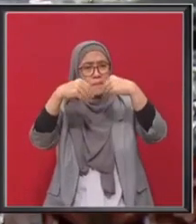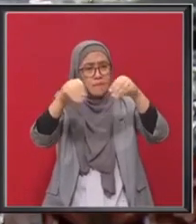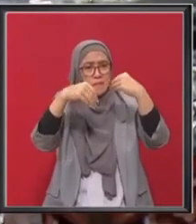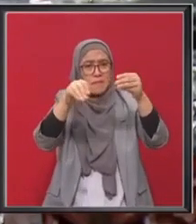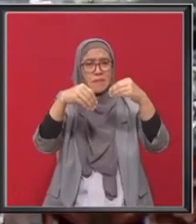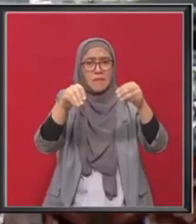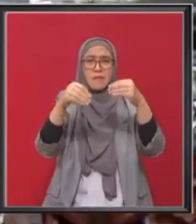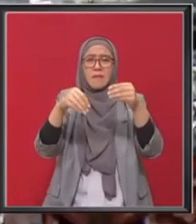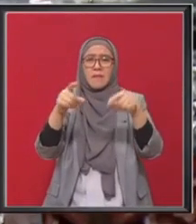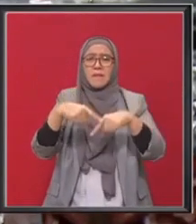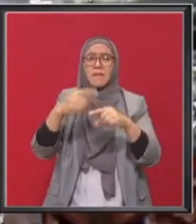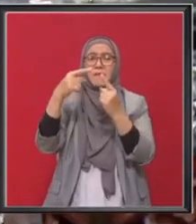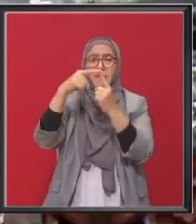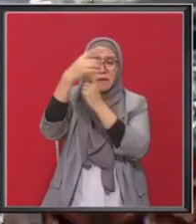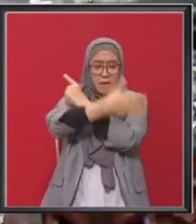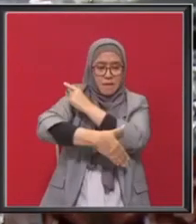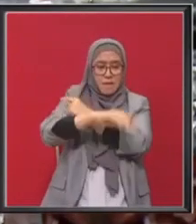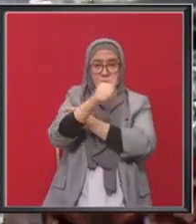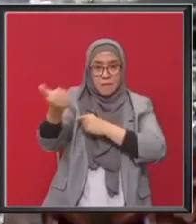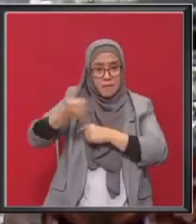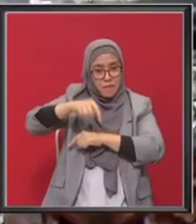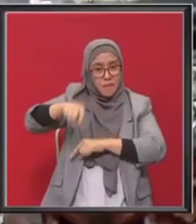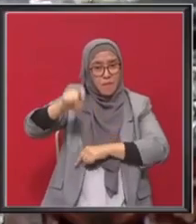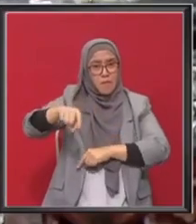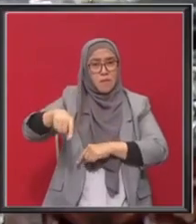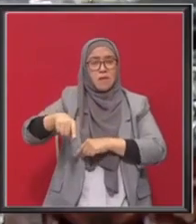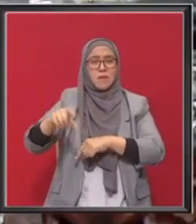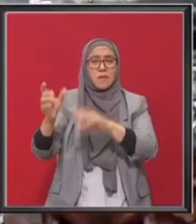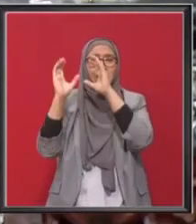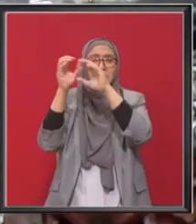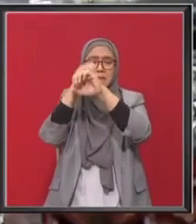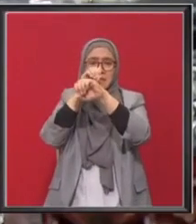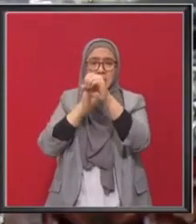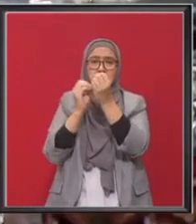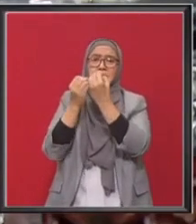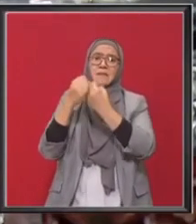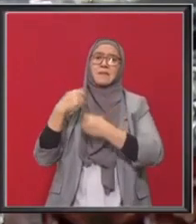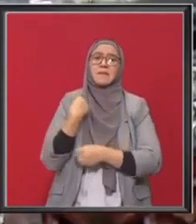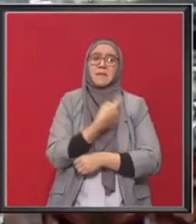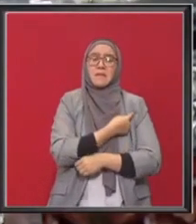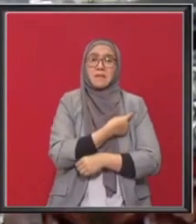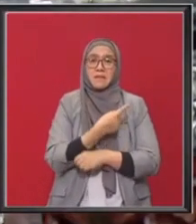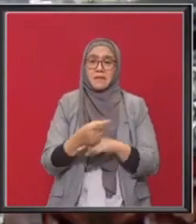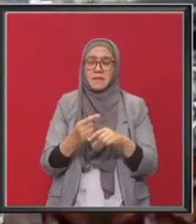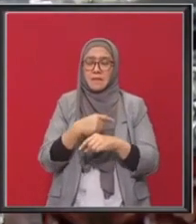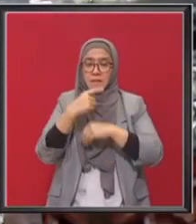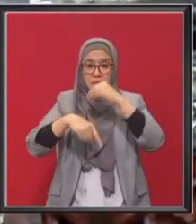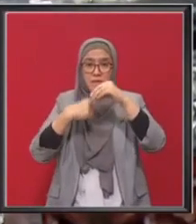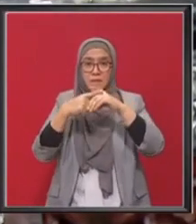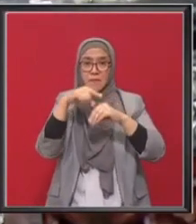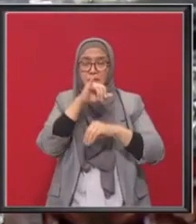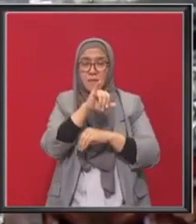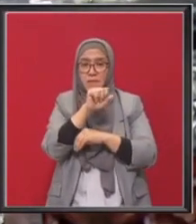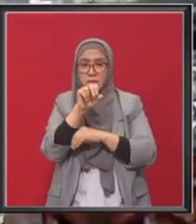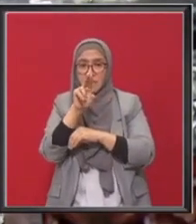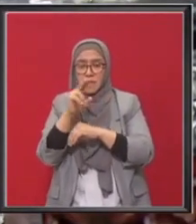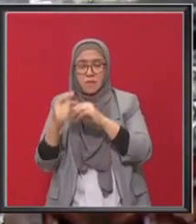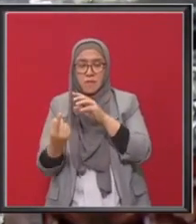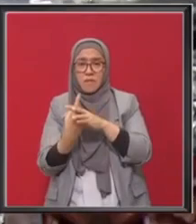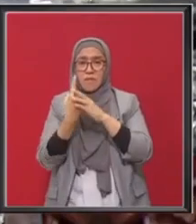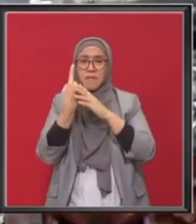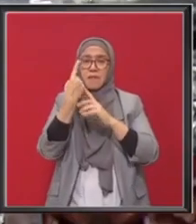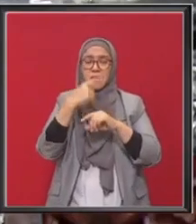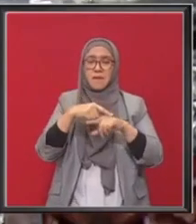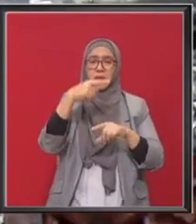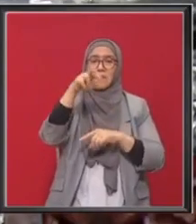negara-negara yang lain yang lebih meluk asal kitab dan Syarah untuk isu cipok siswa kasih bangkitkan diperingkat musyawara sebagai suatu